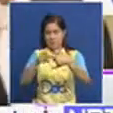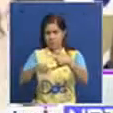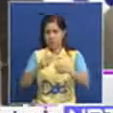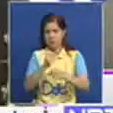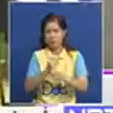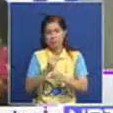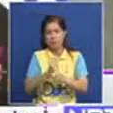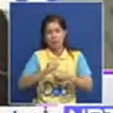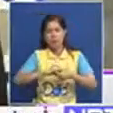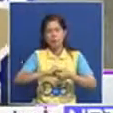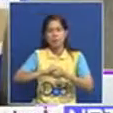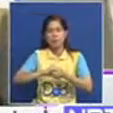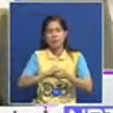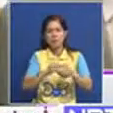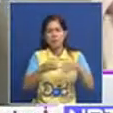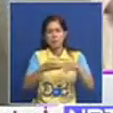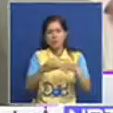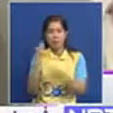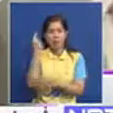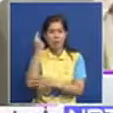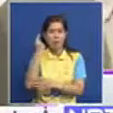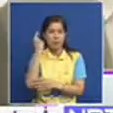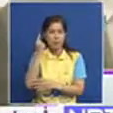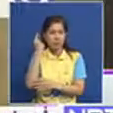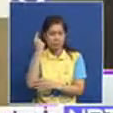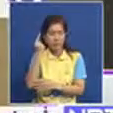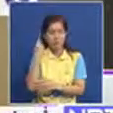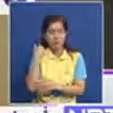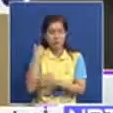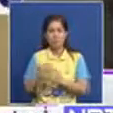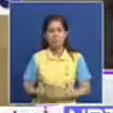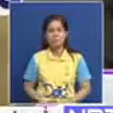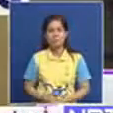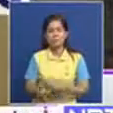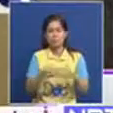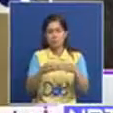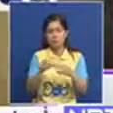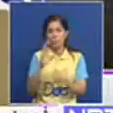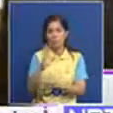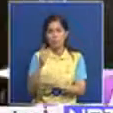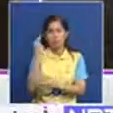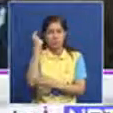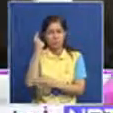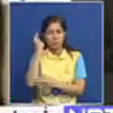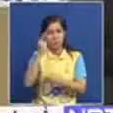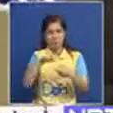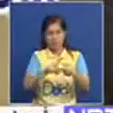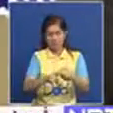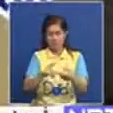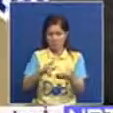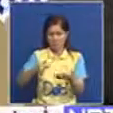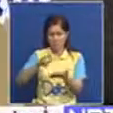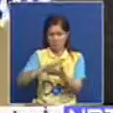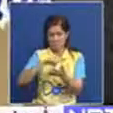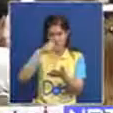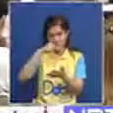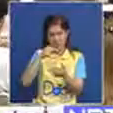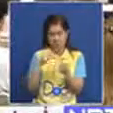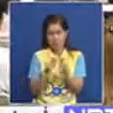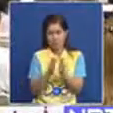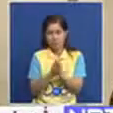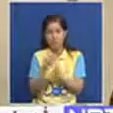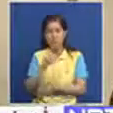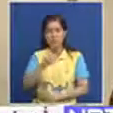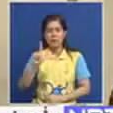ความร่วมมือทางด้านการท่องเที่ยวที่มีความโดดเด่นอยู่แล้วจากนักท่องเที่ยวรัสเซียเดินทางมาไทยกว่า 1,700,000 คนสร้างราย